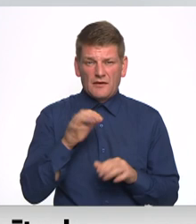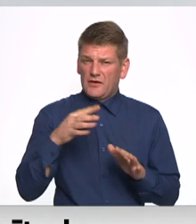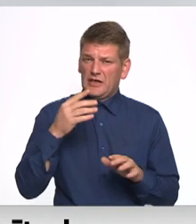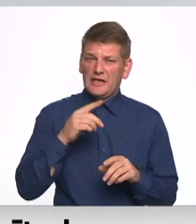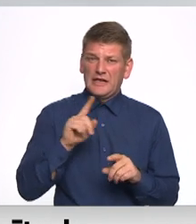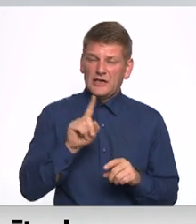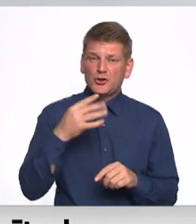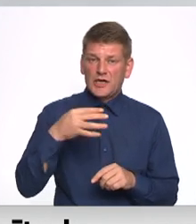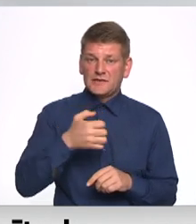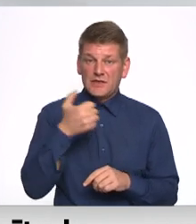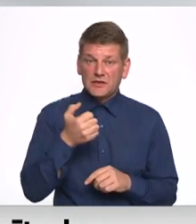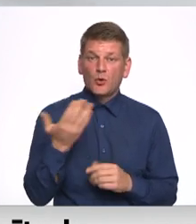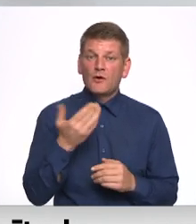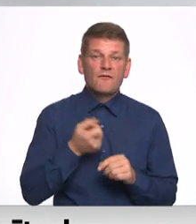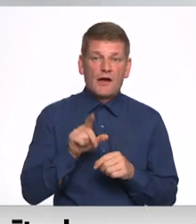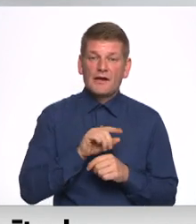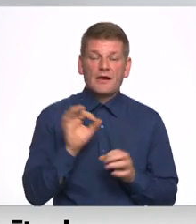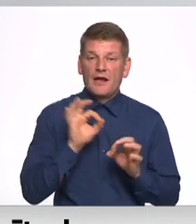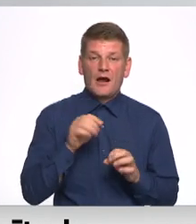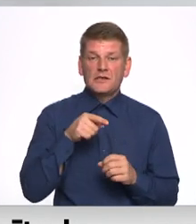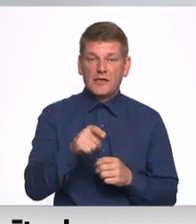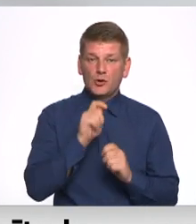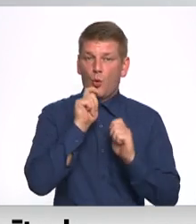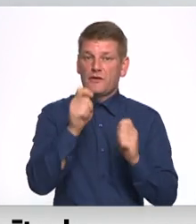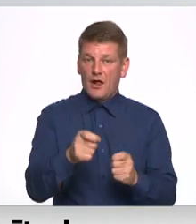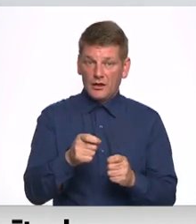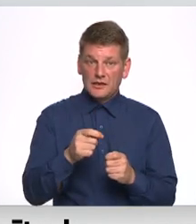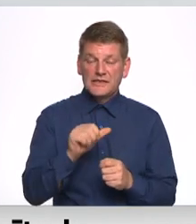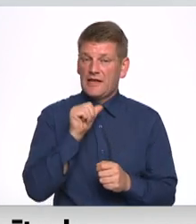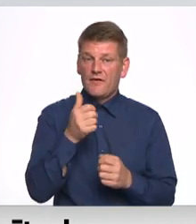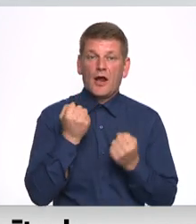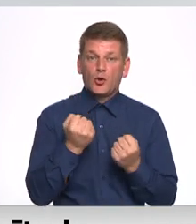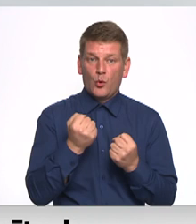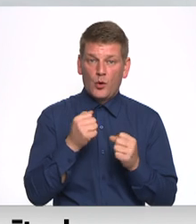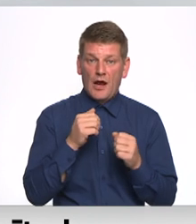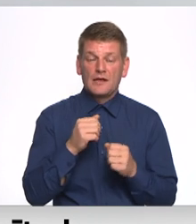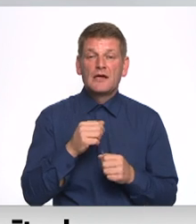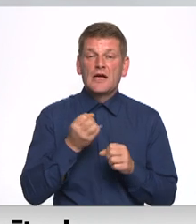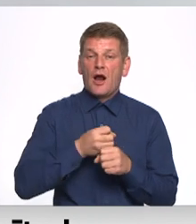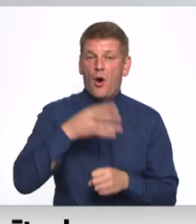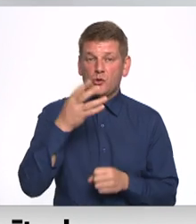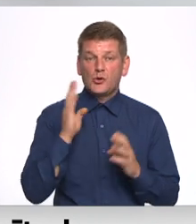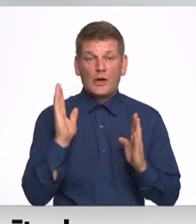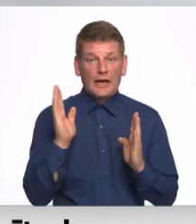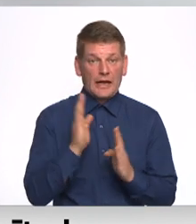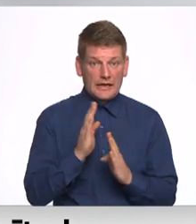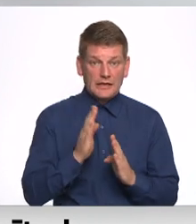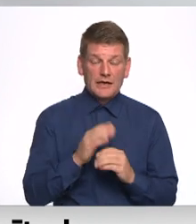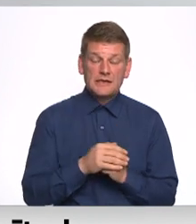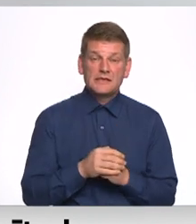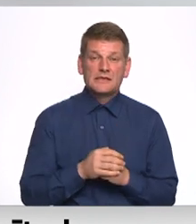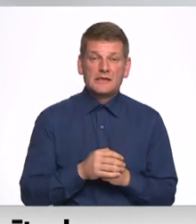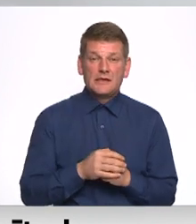40. Gads, kad vairāk nekāds šādas kodaugas nevarēja nekur turēt, un kausa liktenis